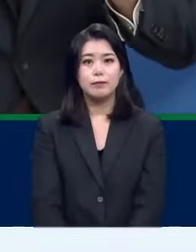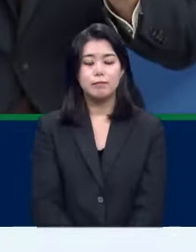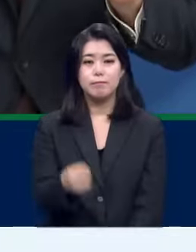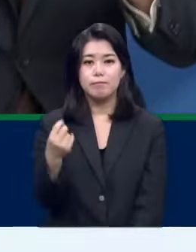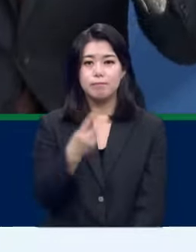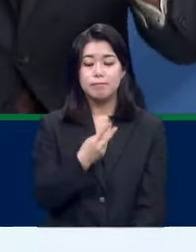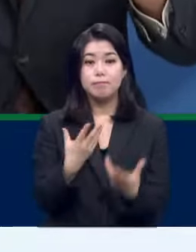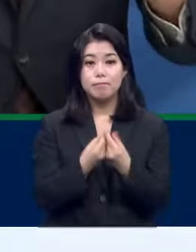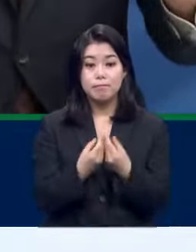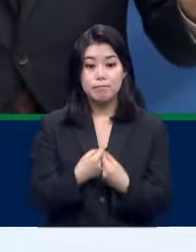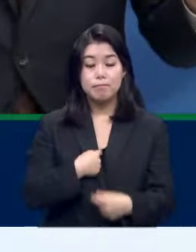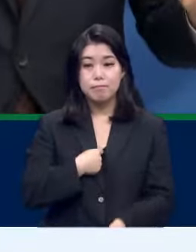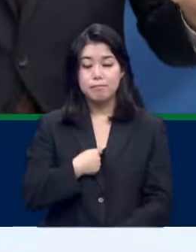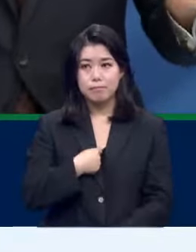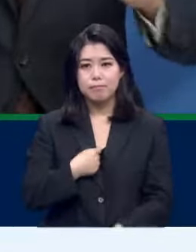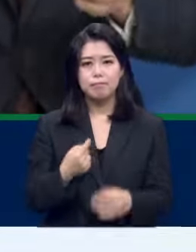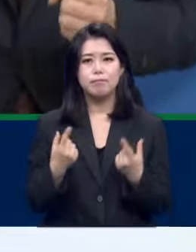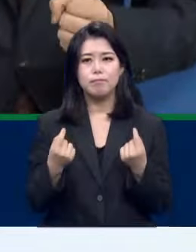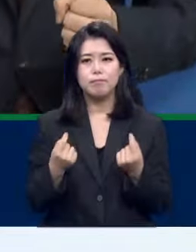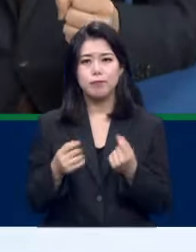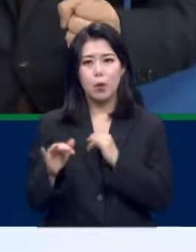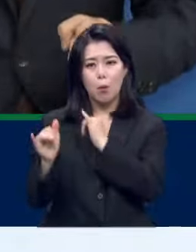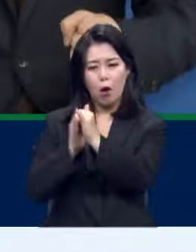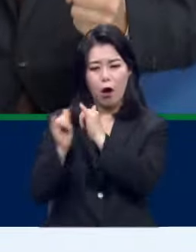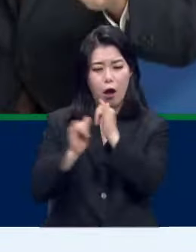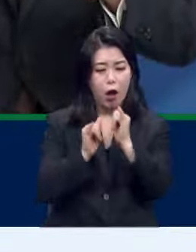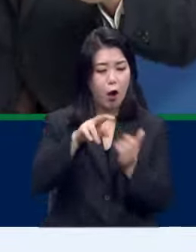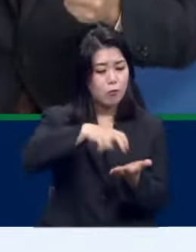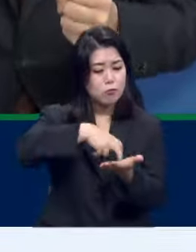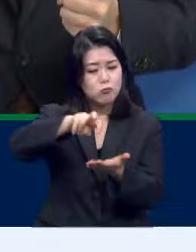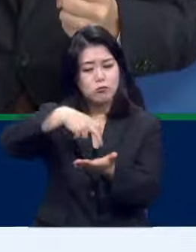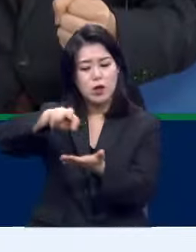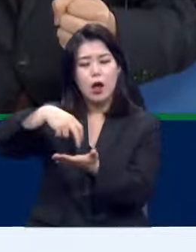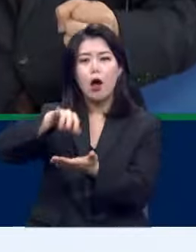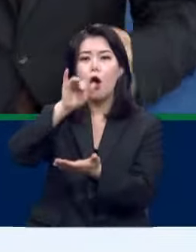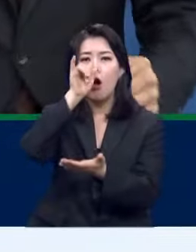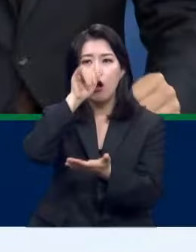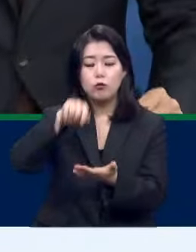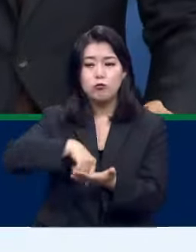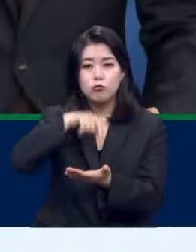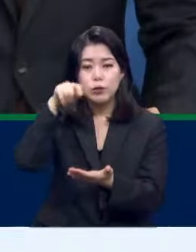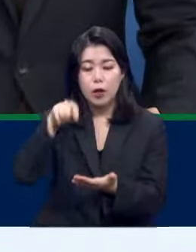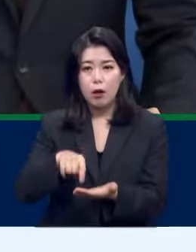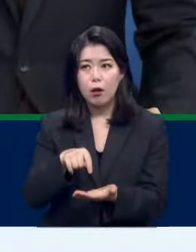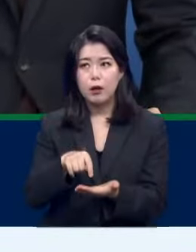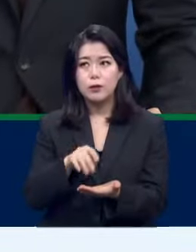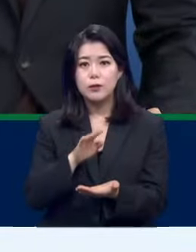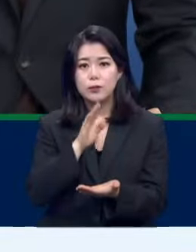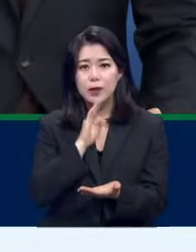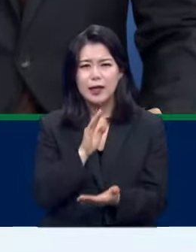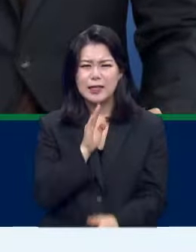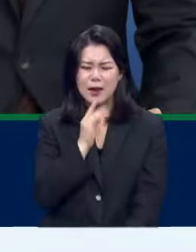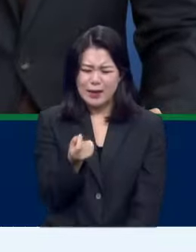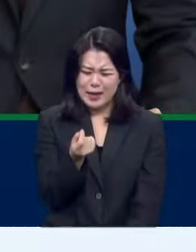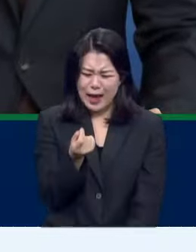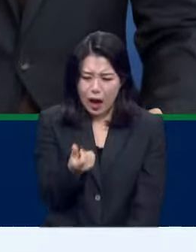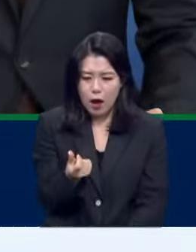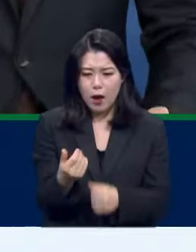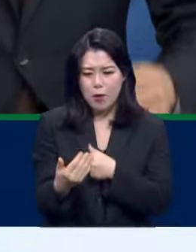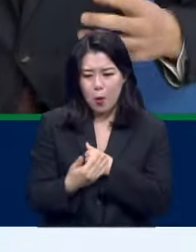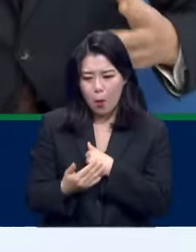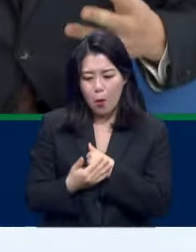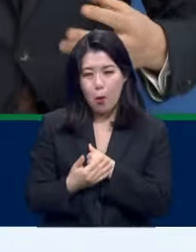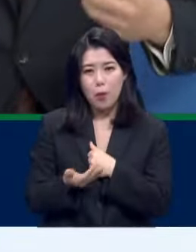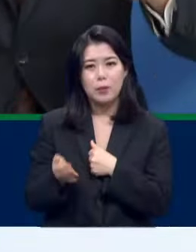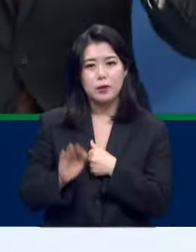저희들만 해도요 수많은 분들과 통화하거나 문자를 주고 봤는데이 중에 저희들이 정말 쌀을 같은 도움을 받았어도